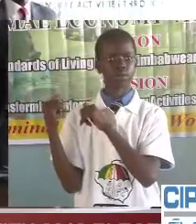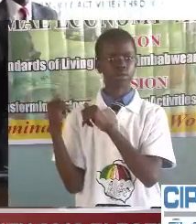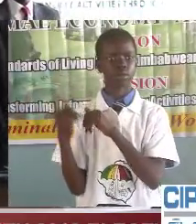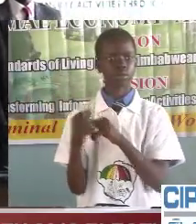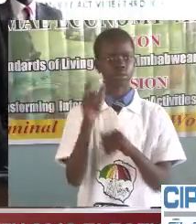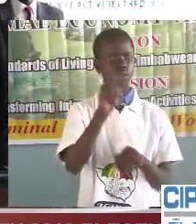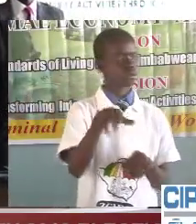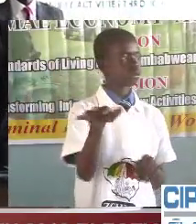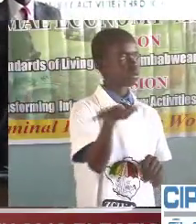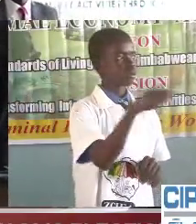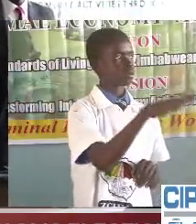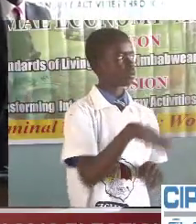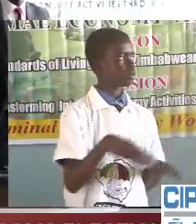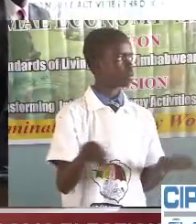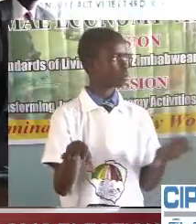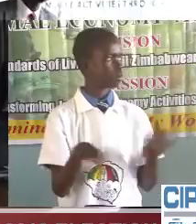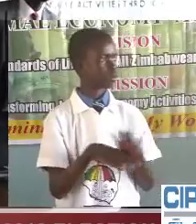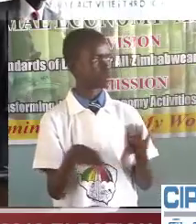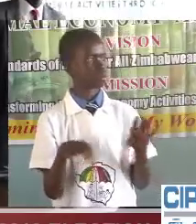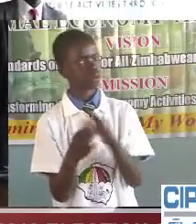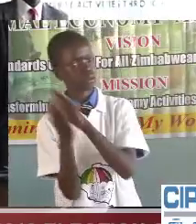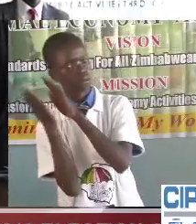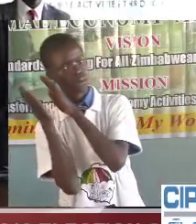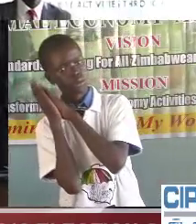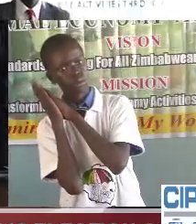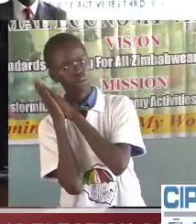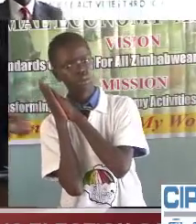musamara maka